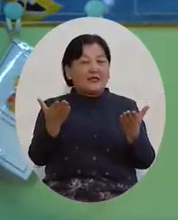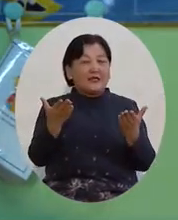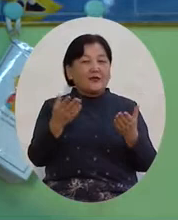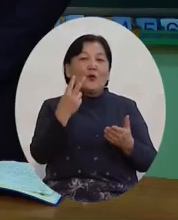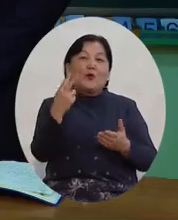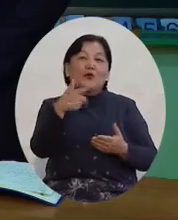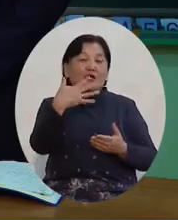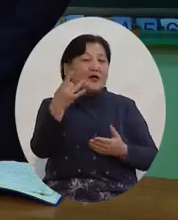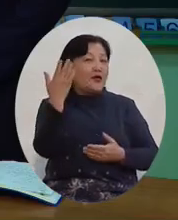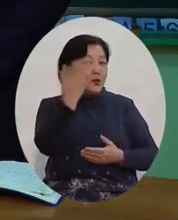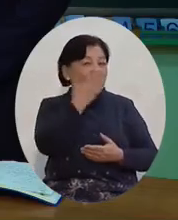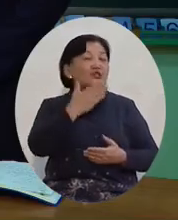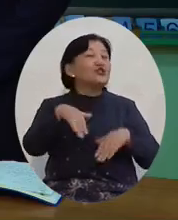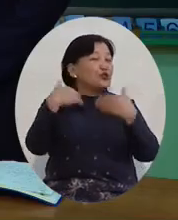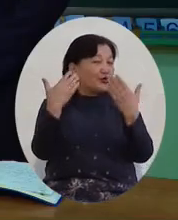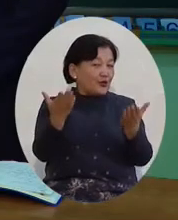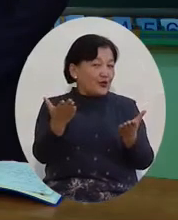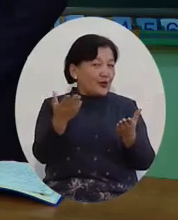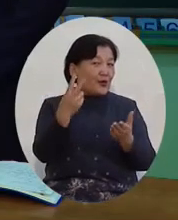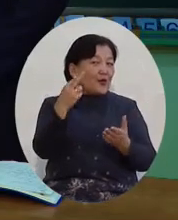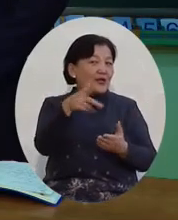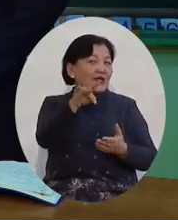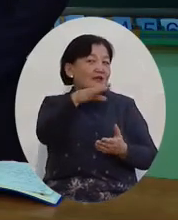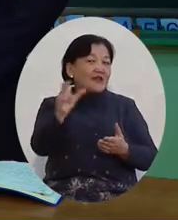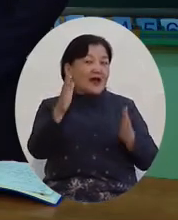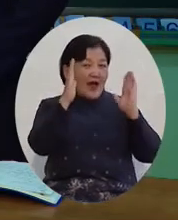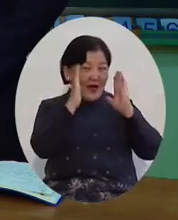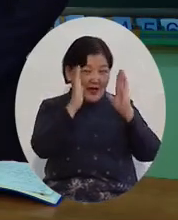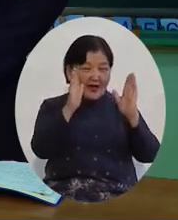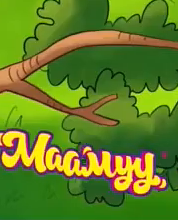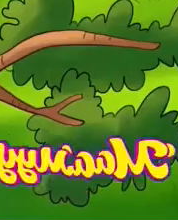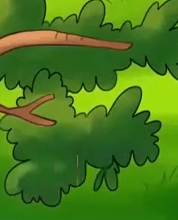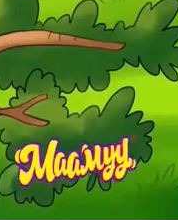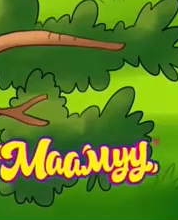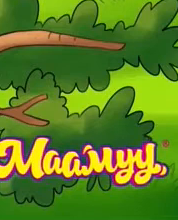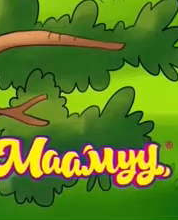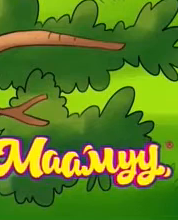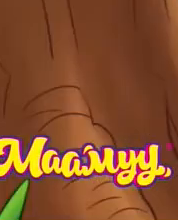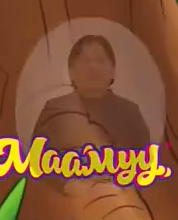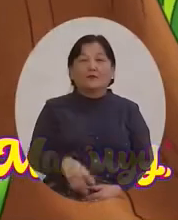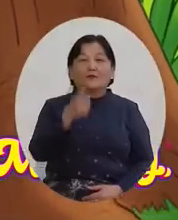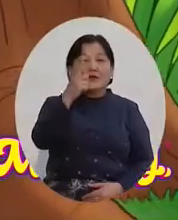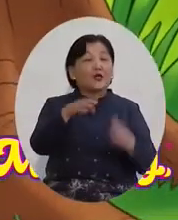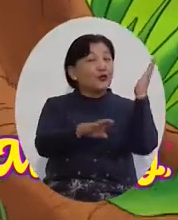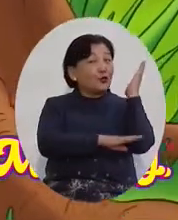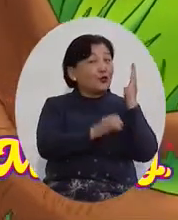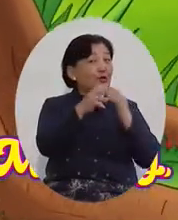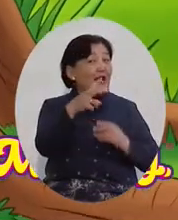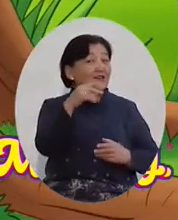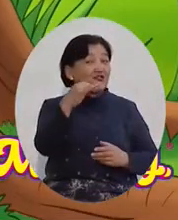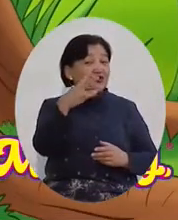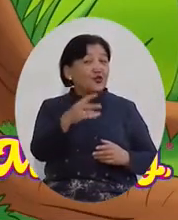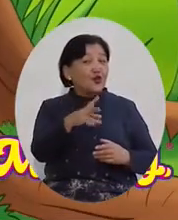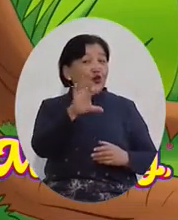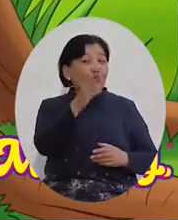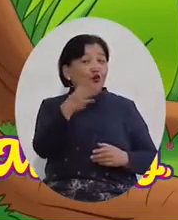үлгэрийн хэсгээс бэлтлээ. Ингээд үлгэртээ анхаарлаа хандуулаарай. Нэгэн өдөр анчин